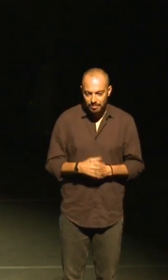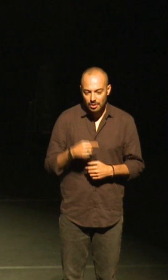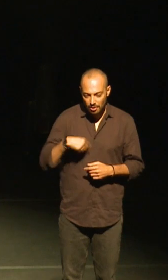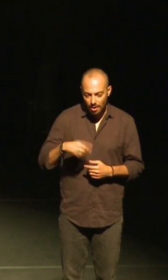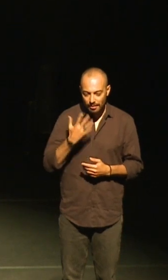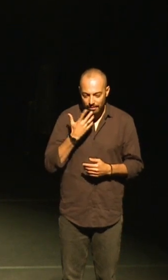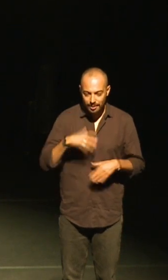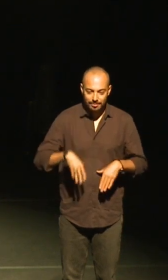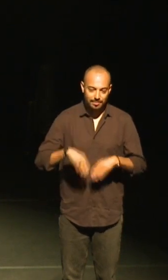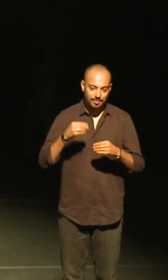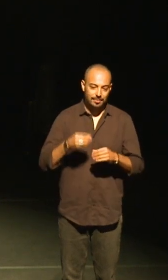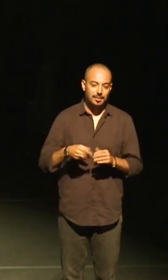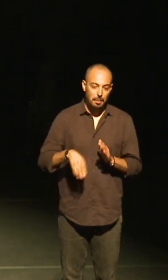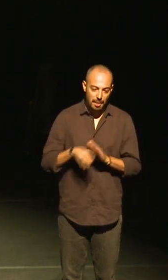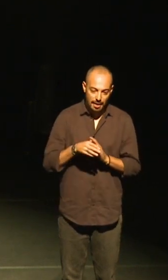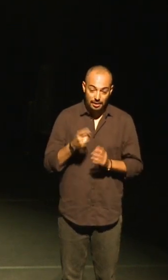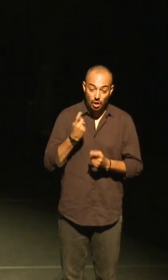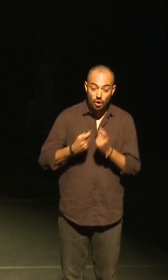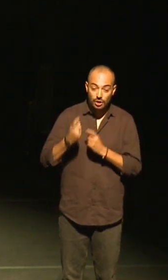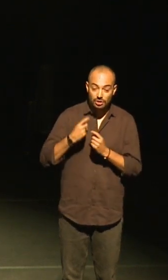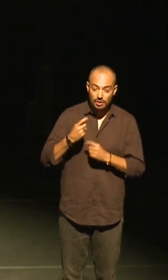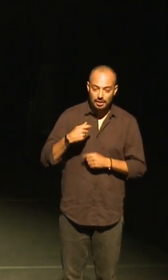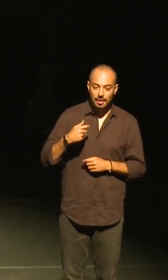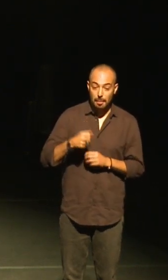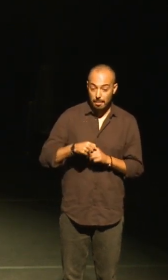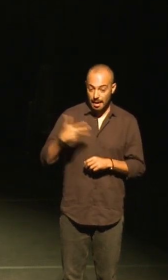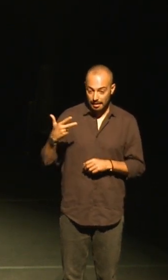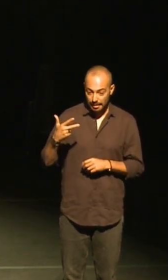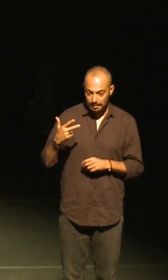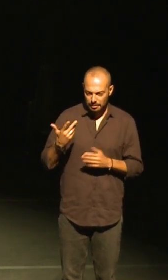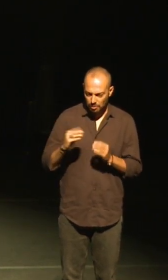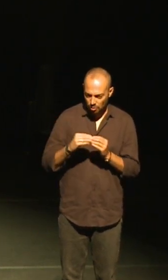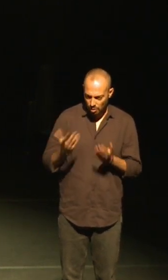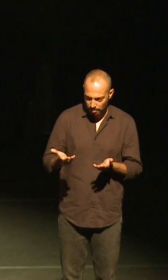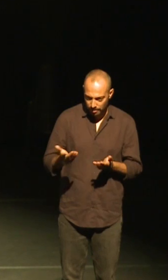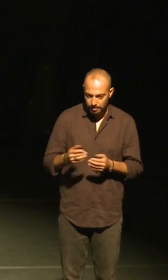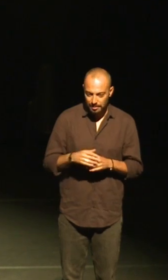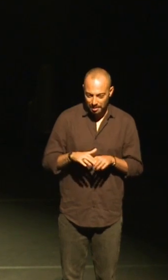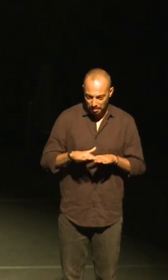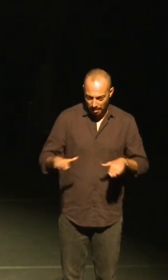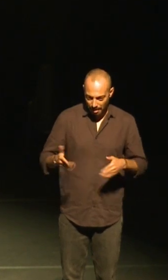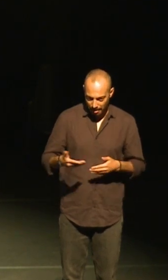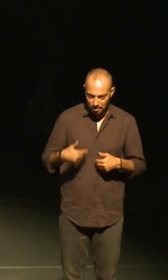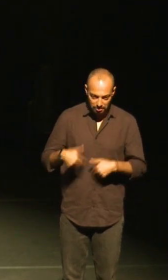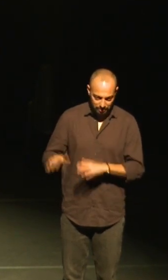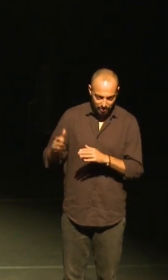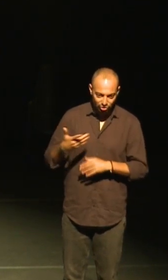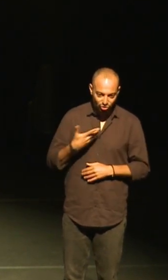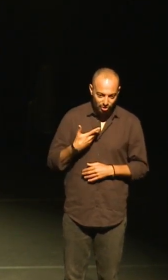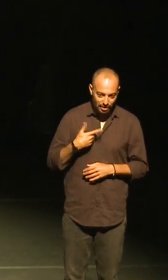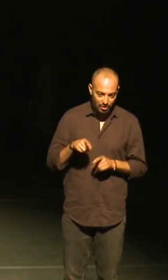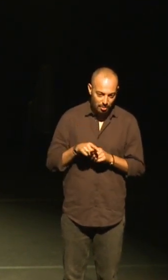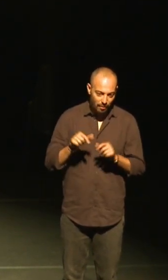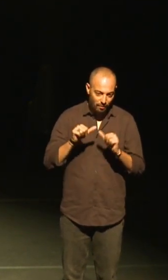di parks lascio di nuovo a te il palco perché tra qualche secondo ci sarà un incontro con degli amici in un caffè particolare